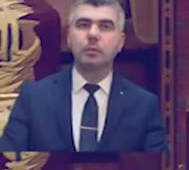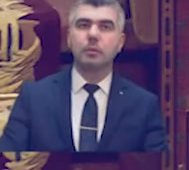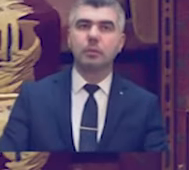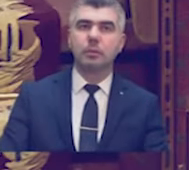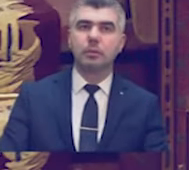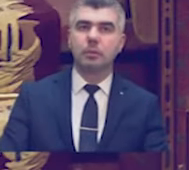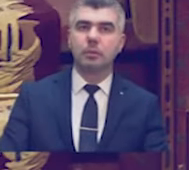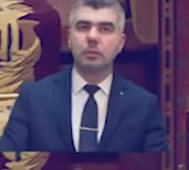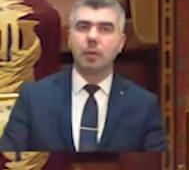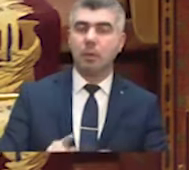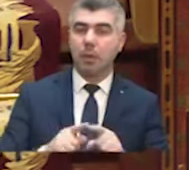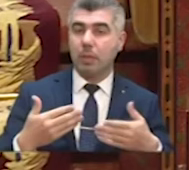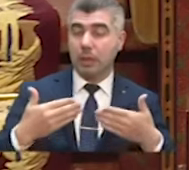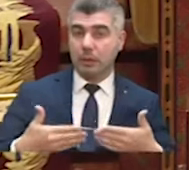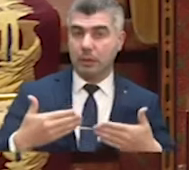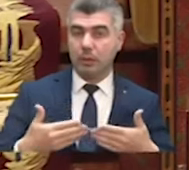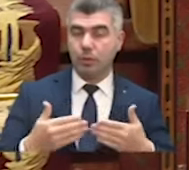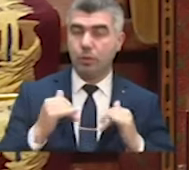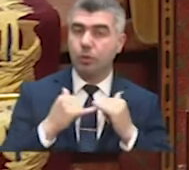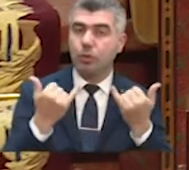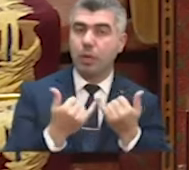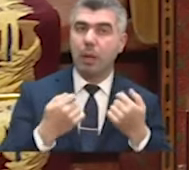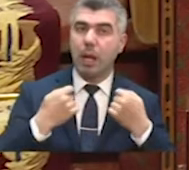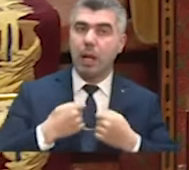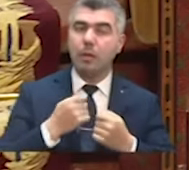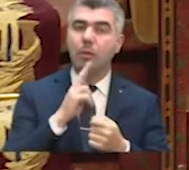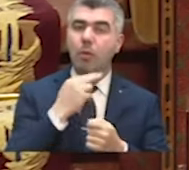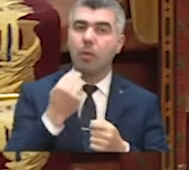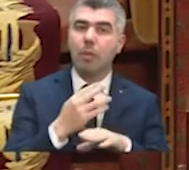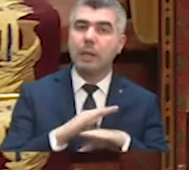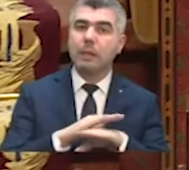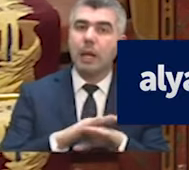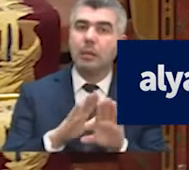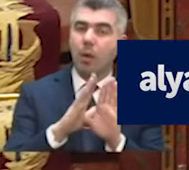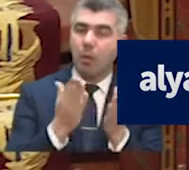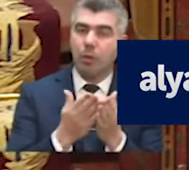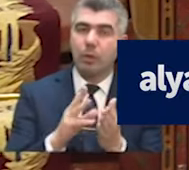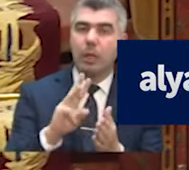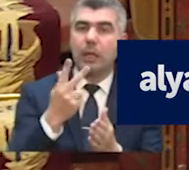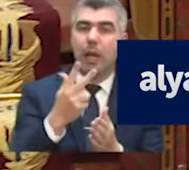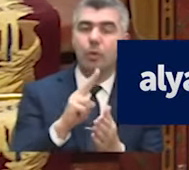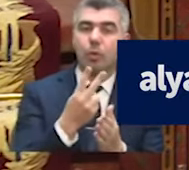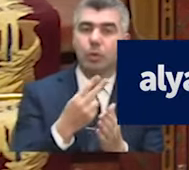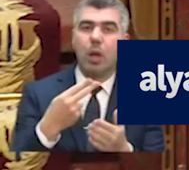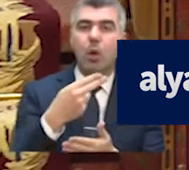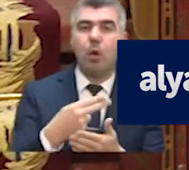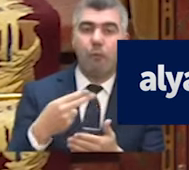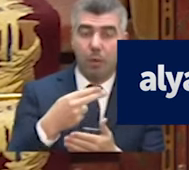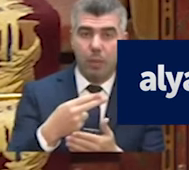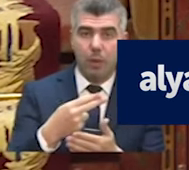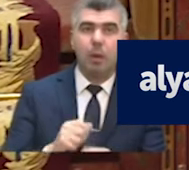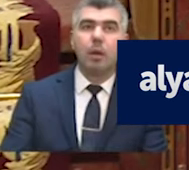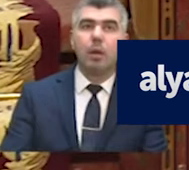علاقة بهذه الجلسة السيد رئيس جلسة ديال السياسة العامة في 23 نوفمبر طرحنا نفس السؤال حول